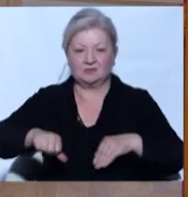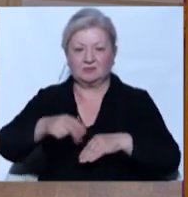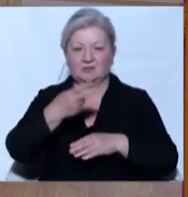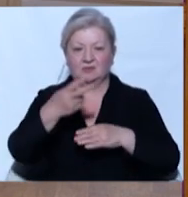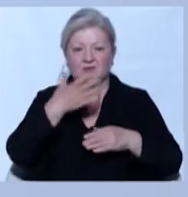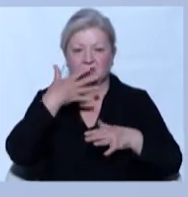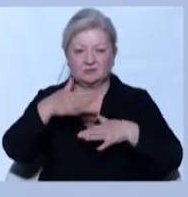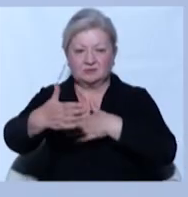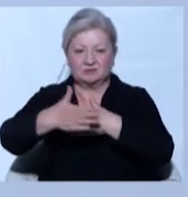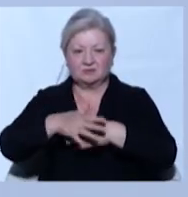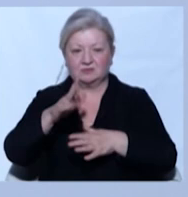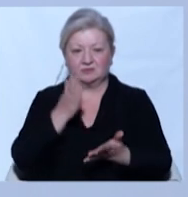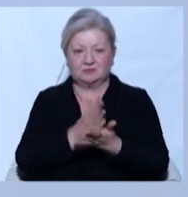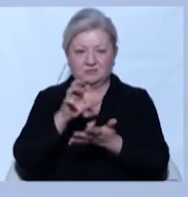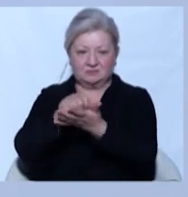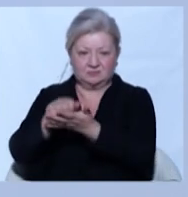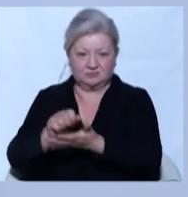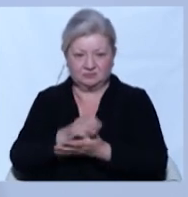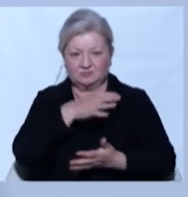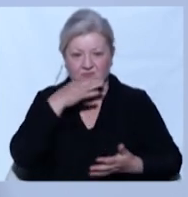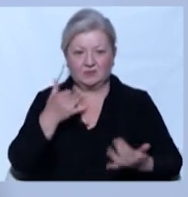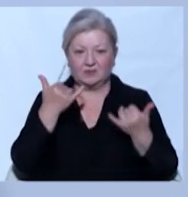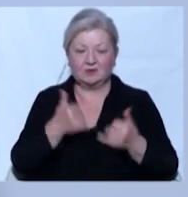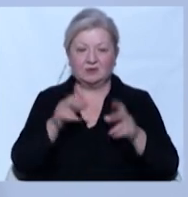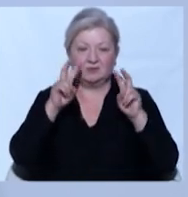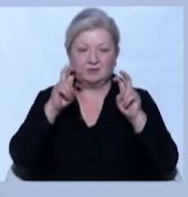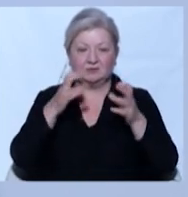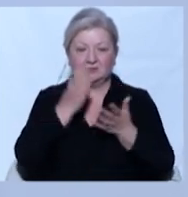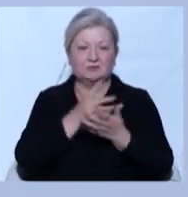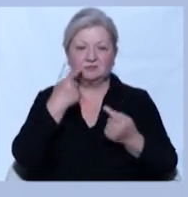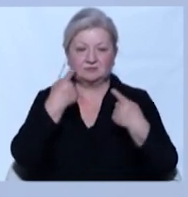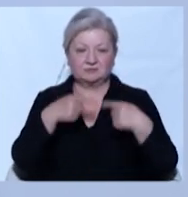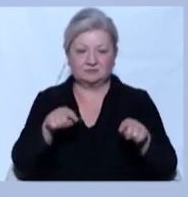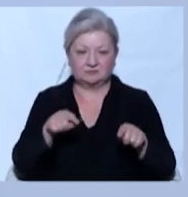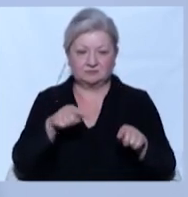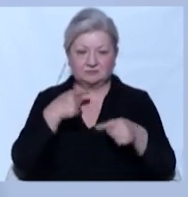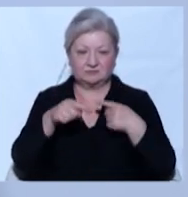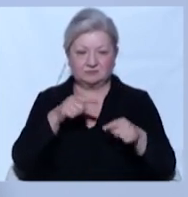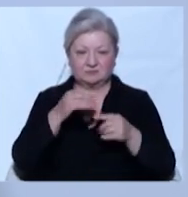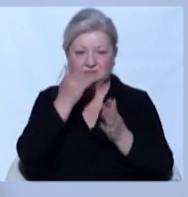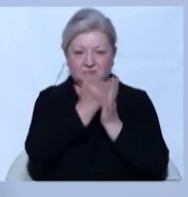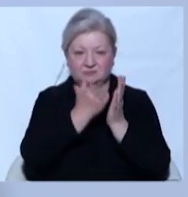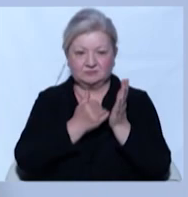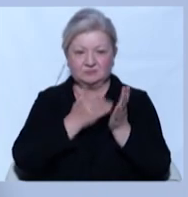ათვისებული. რაც შეეხება დღევანდელ გაკვეთილს, ეს უკვე უფრო განსხვავებული გაკვეთილი იქნება, რადგან ეს არის ჩვენი